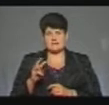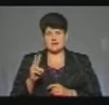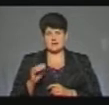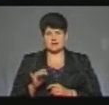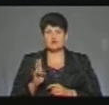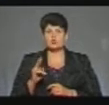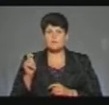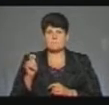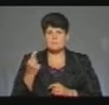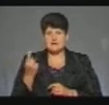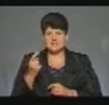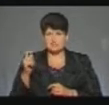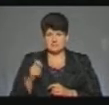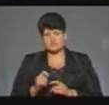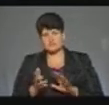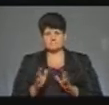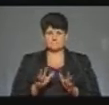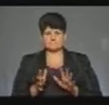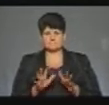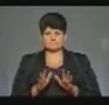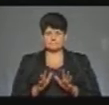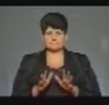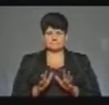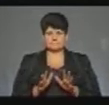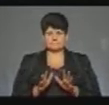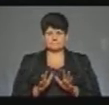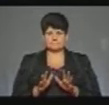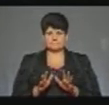перший приїхав, то ще було більш-менш,